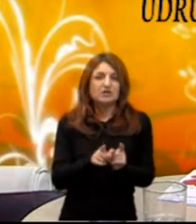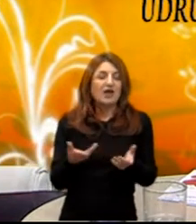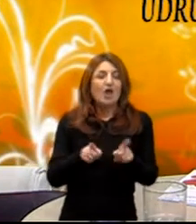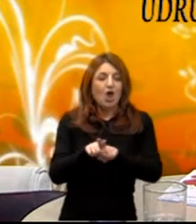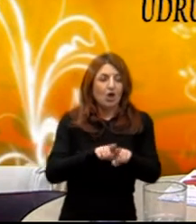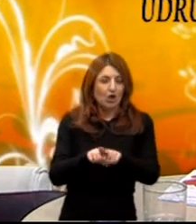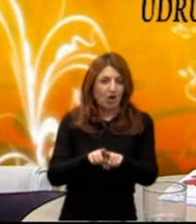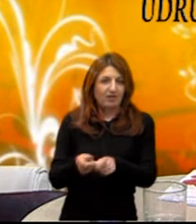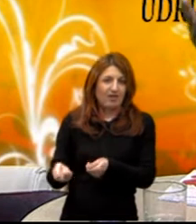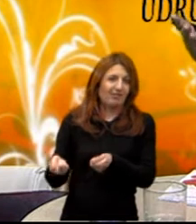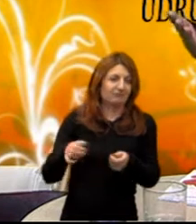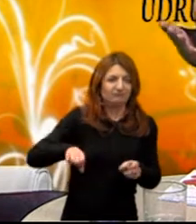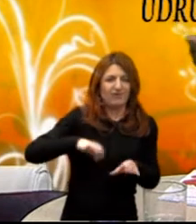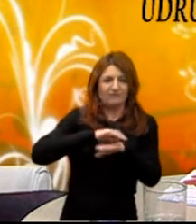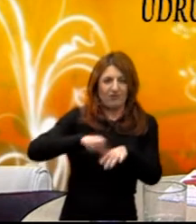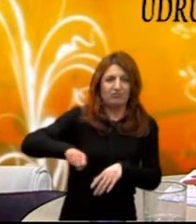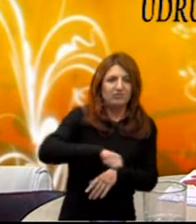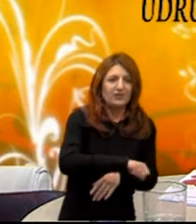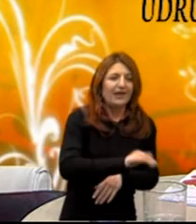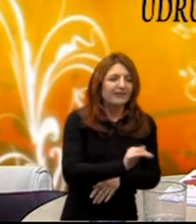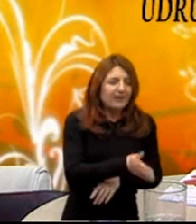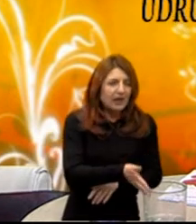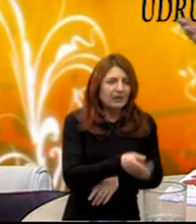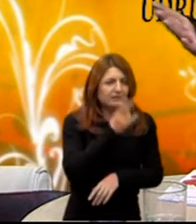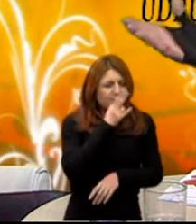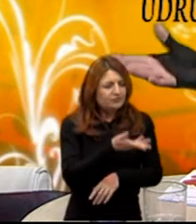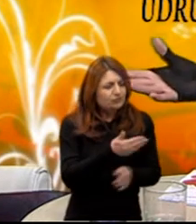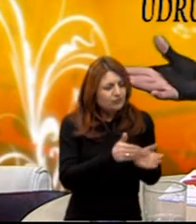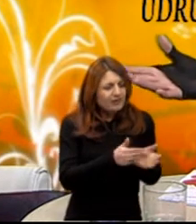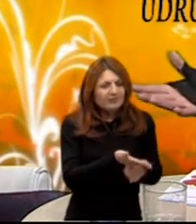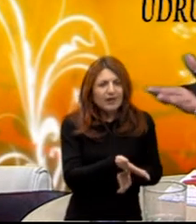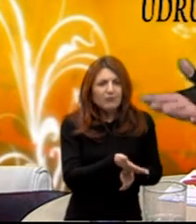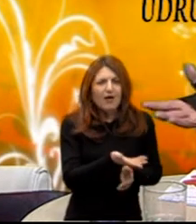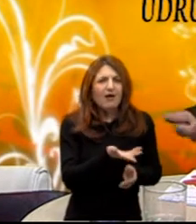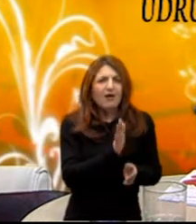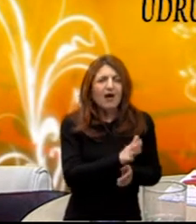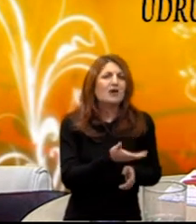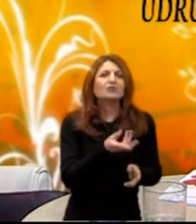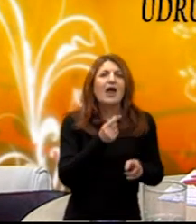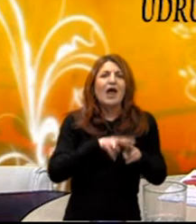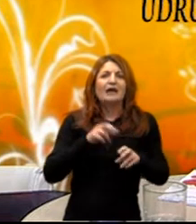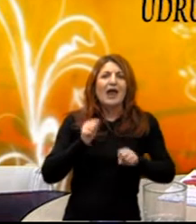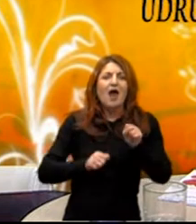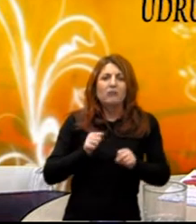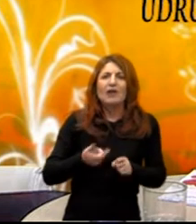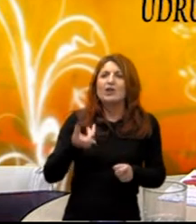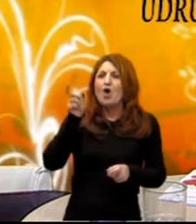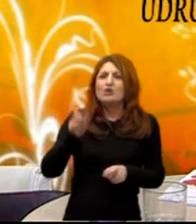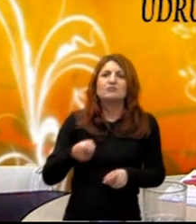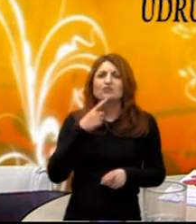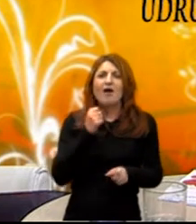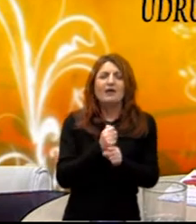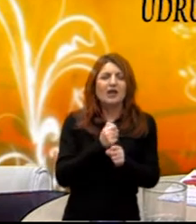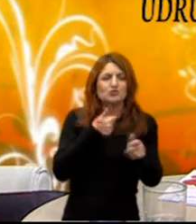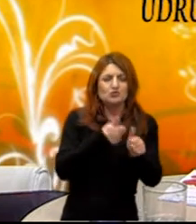roditelj dovede svoje dijete ili kad vi vidite da to na tom djetetu treba raditi, one vaši rehabilitatori, osobe koje rade s